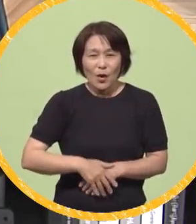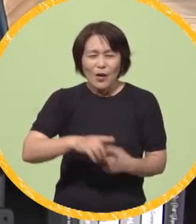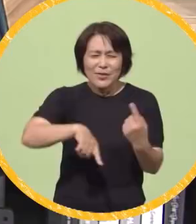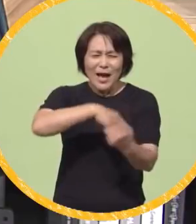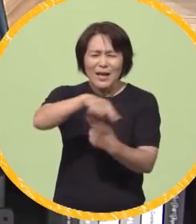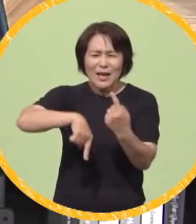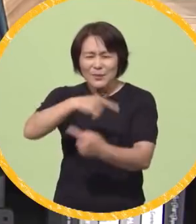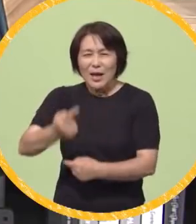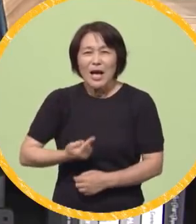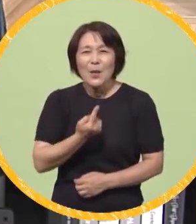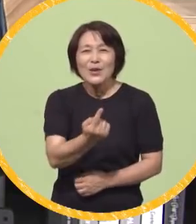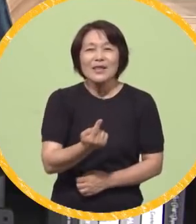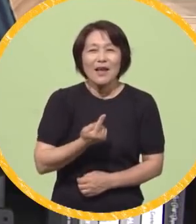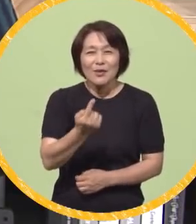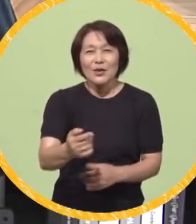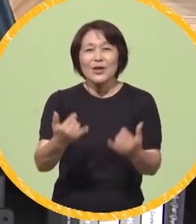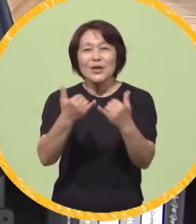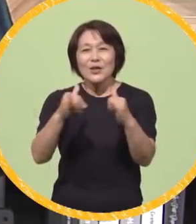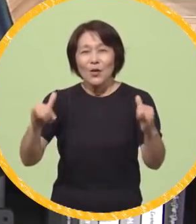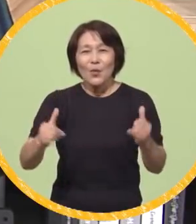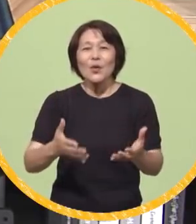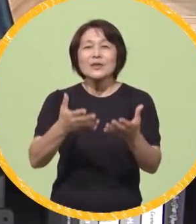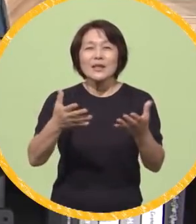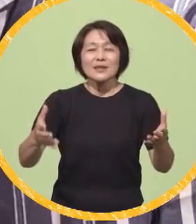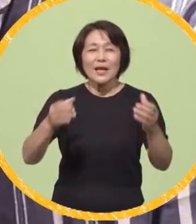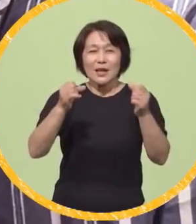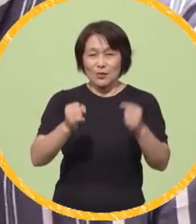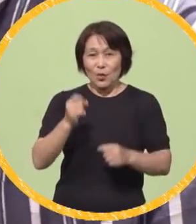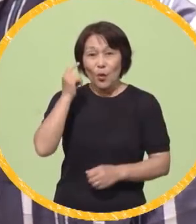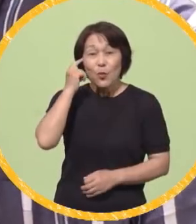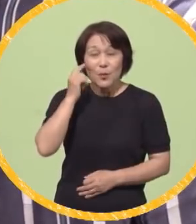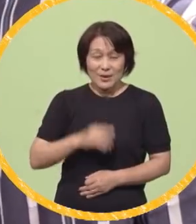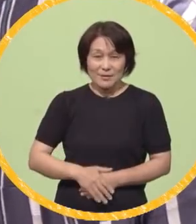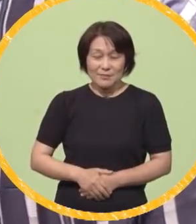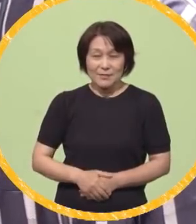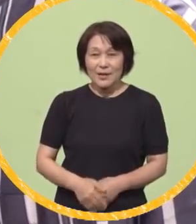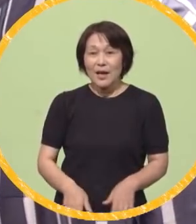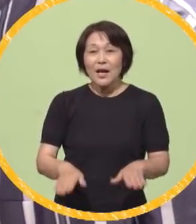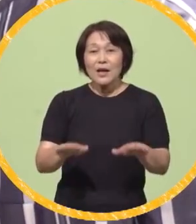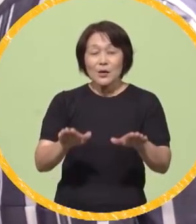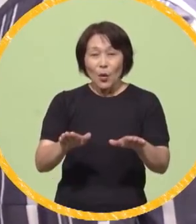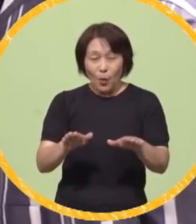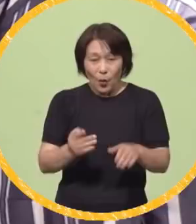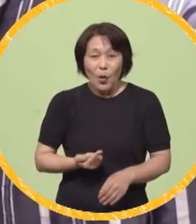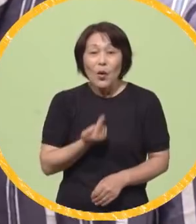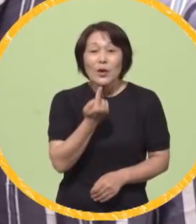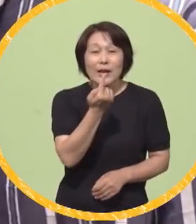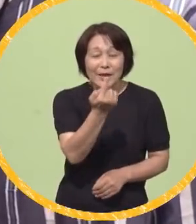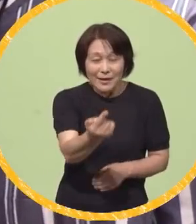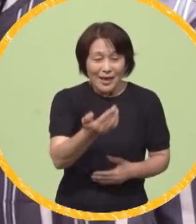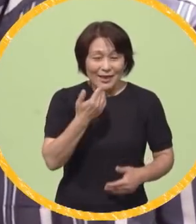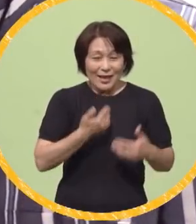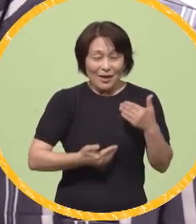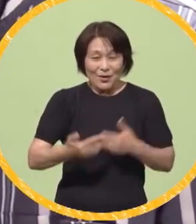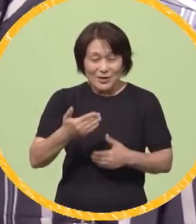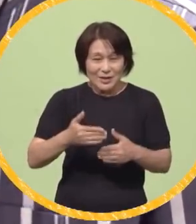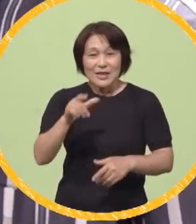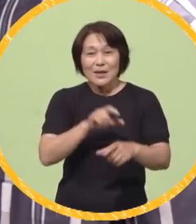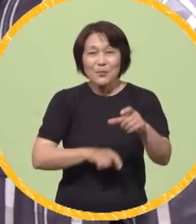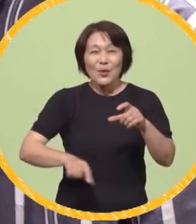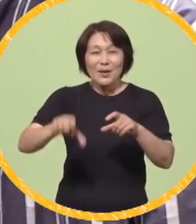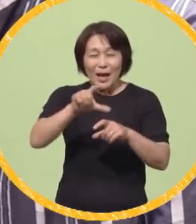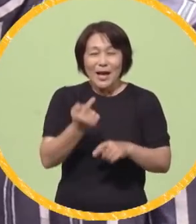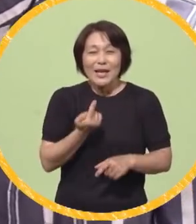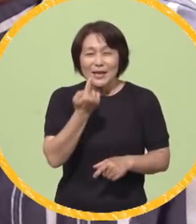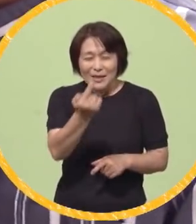回も行ってますよっていう人も多いと思うんですよ、うん、 はい、 そこで今日はですね、行けば行くほど楽しい、いわゆるスルメスポット